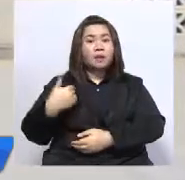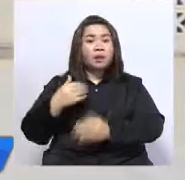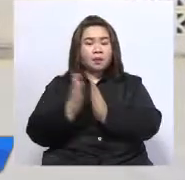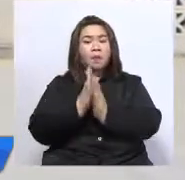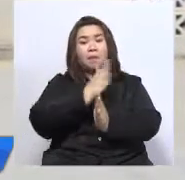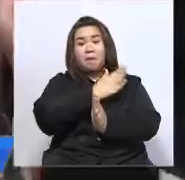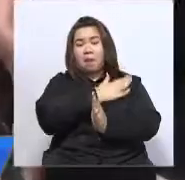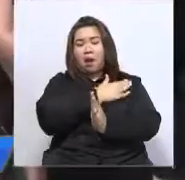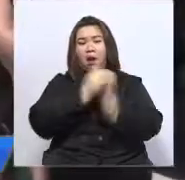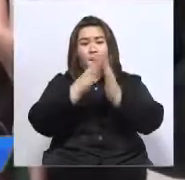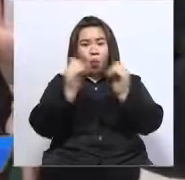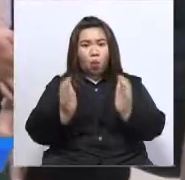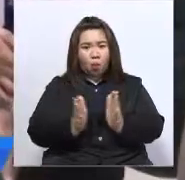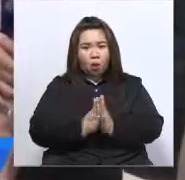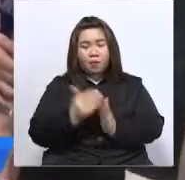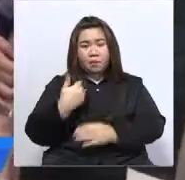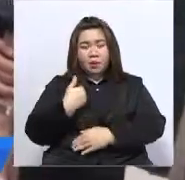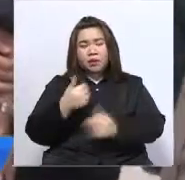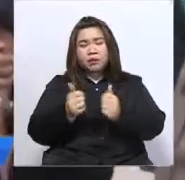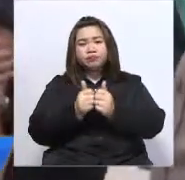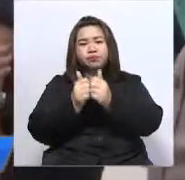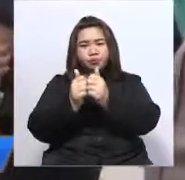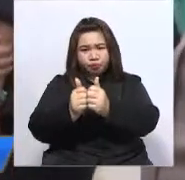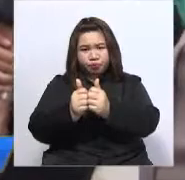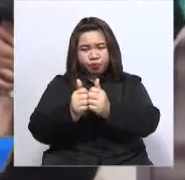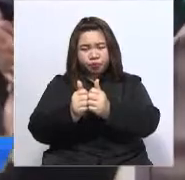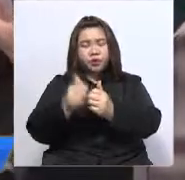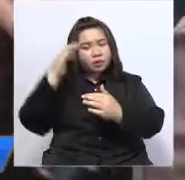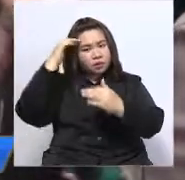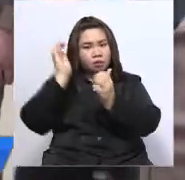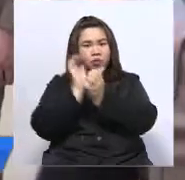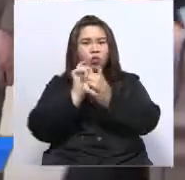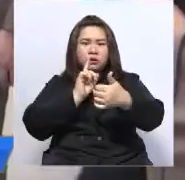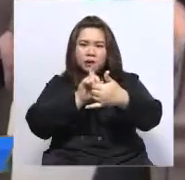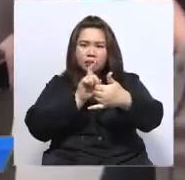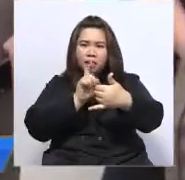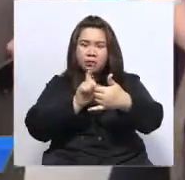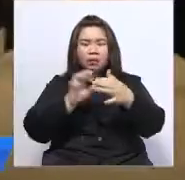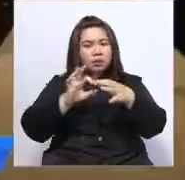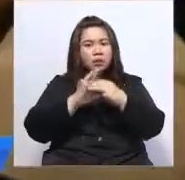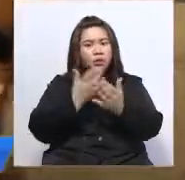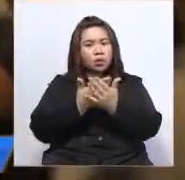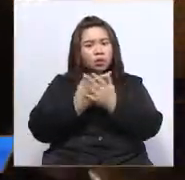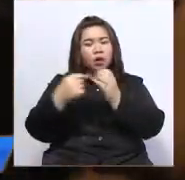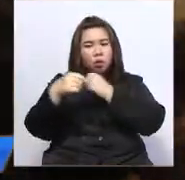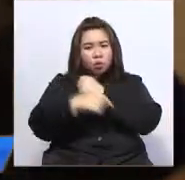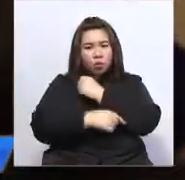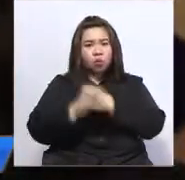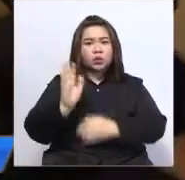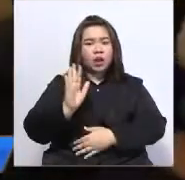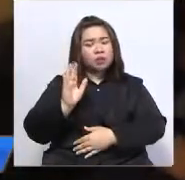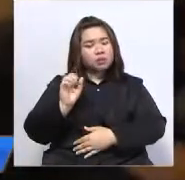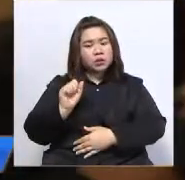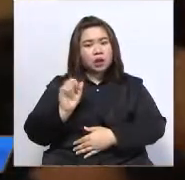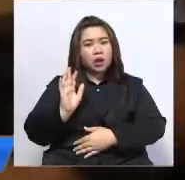ระลูกศิษย์วัด1รูปนะคะมาสอบปากคำที่กองปราบปรามเพื่อหาความเชื่อมโยงในคดีเงินทอนวัดล็อตที่3ที่ตำรวจกองปราบ